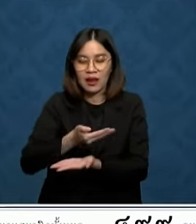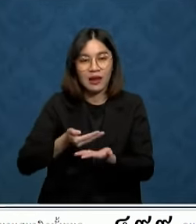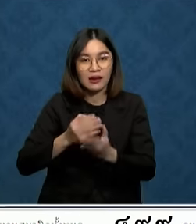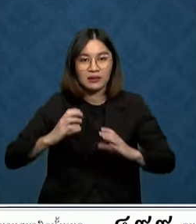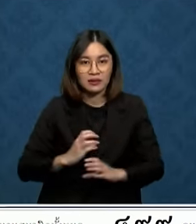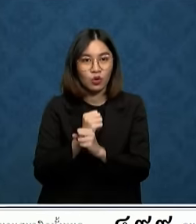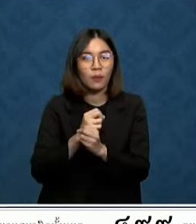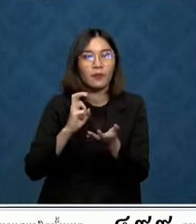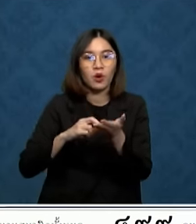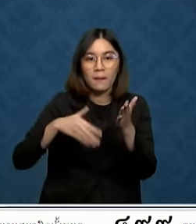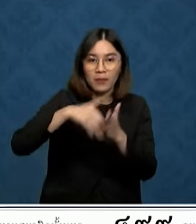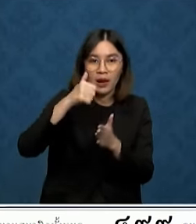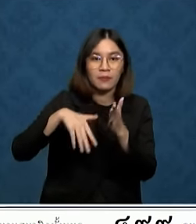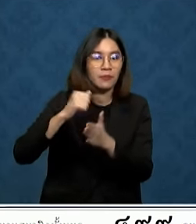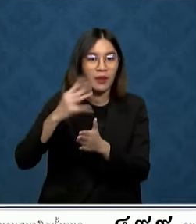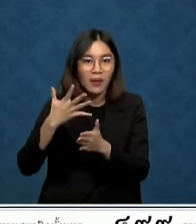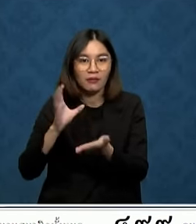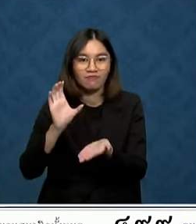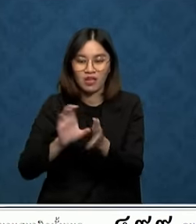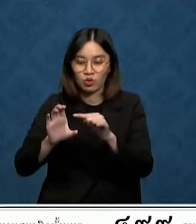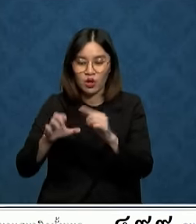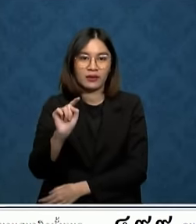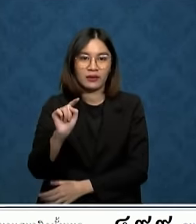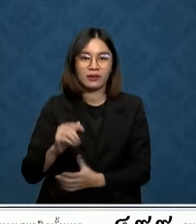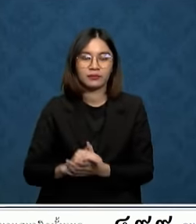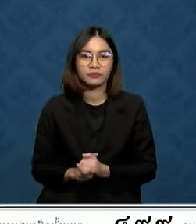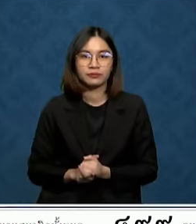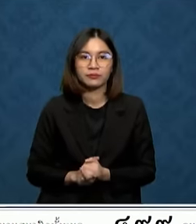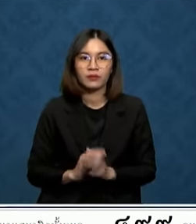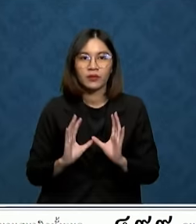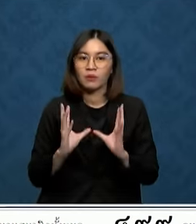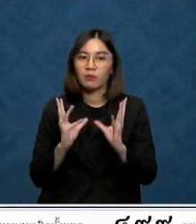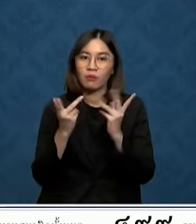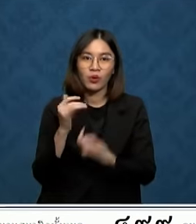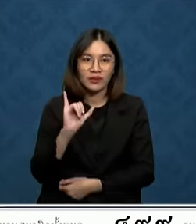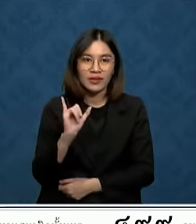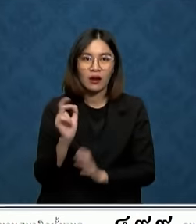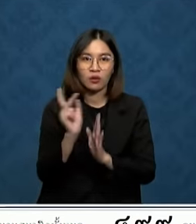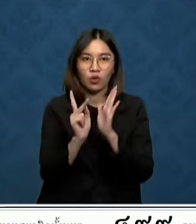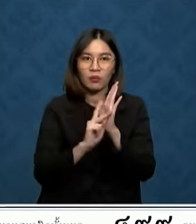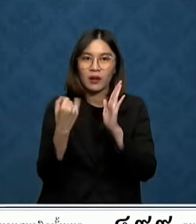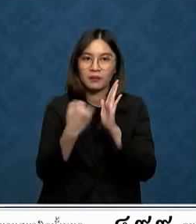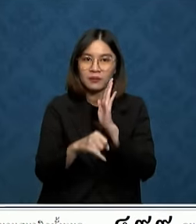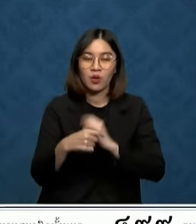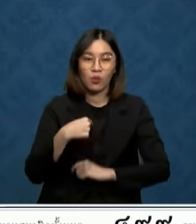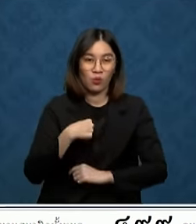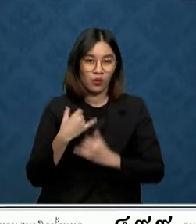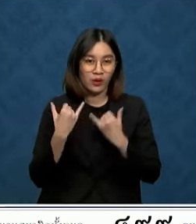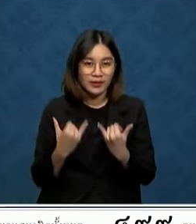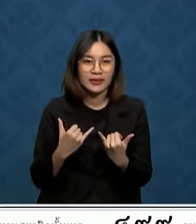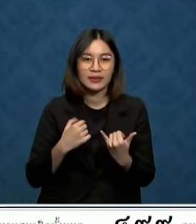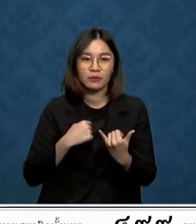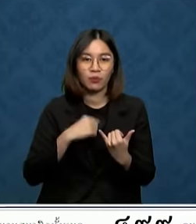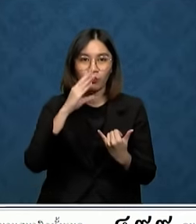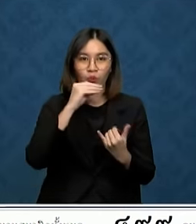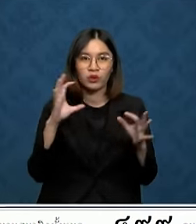ควรจะอนุมัติหรือไม่อุมัติเงินจำนวนนี้ยังไม่หมดคณะประธานที่ทำผิดกฎหมายวันนี้ฉันไม่ได้อยากที่จะเอ่อ